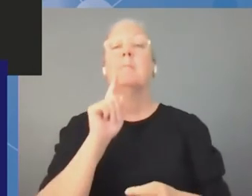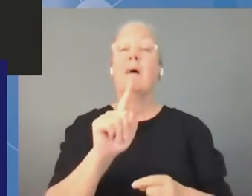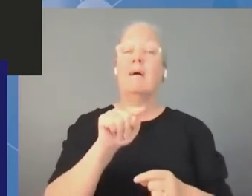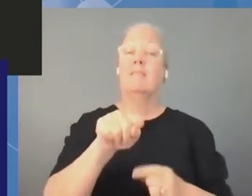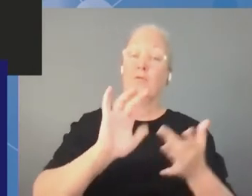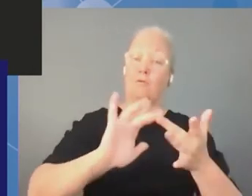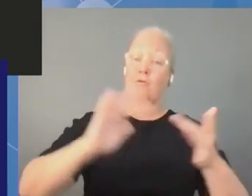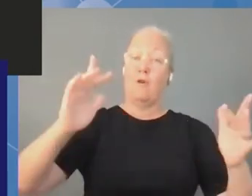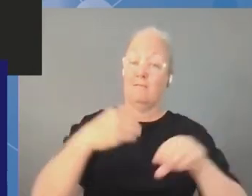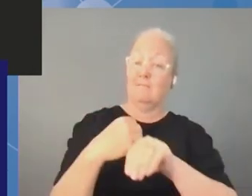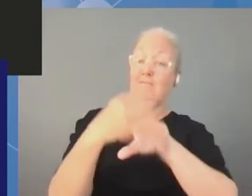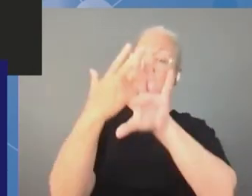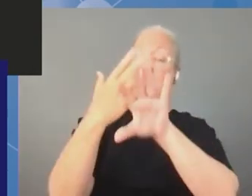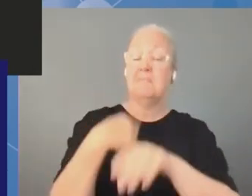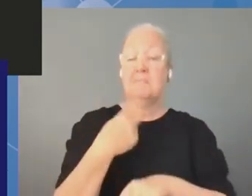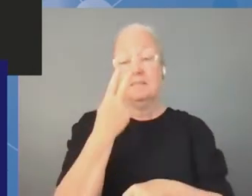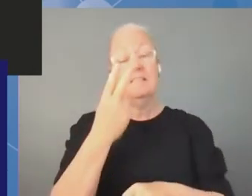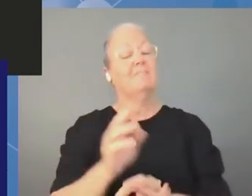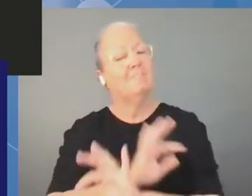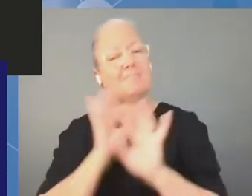我们见面，但是我们也可以在